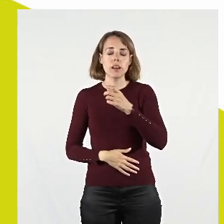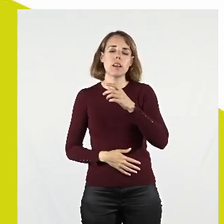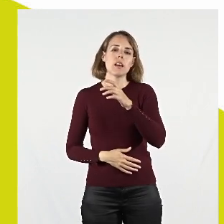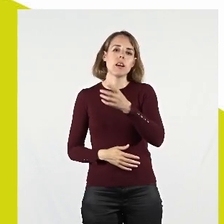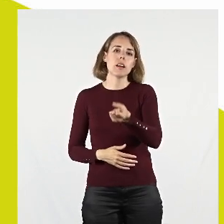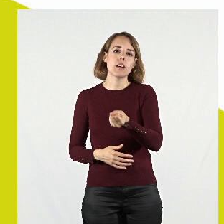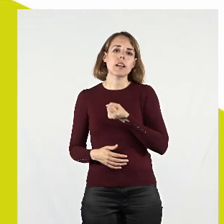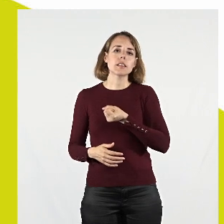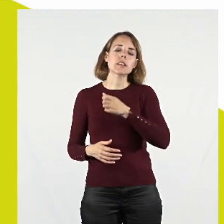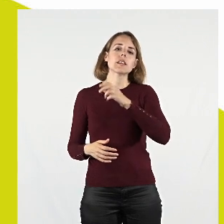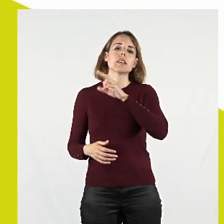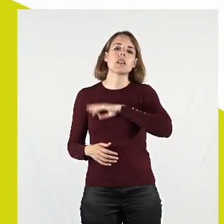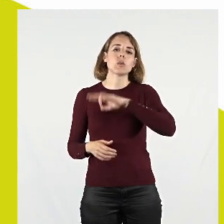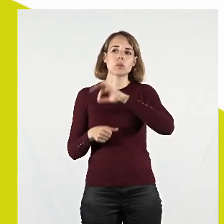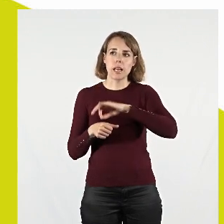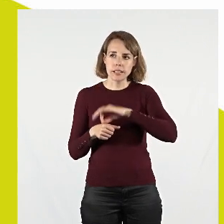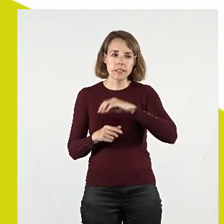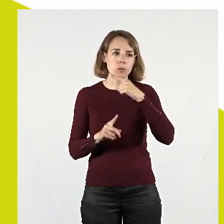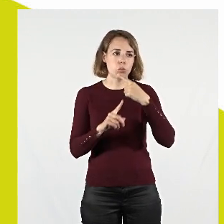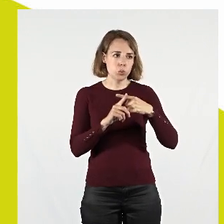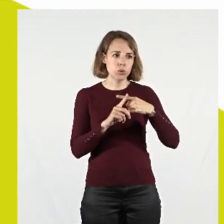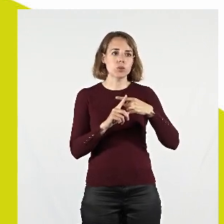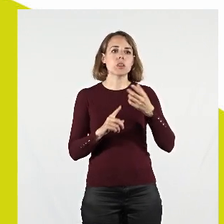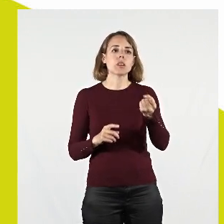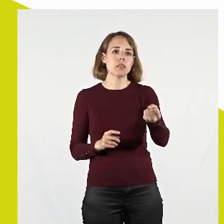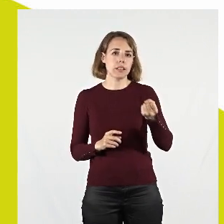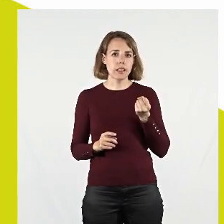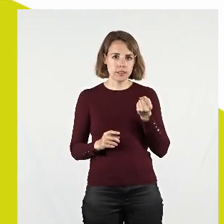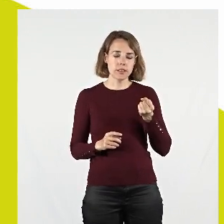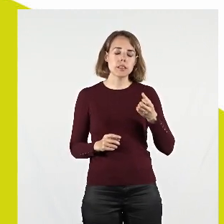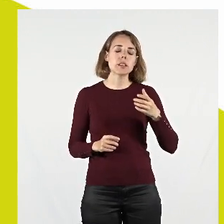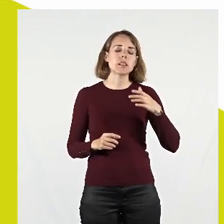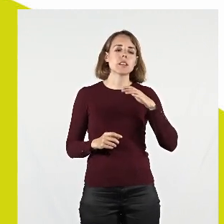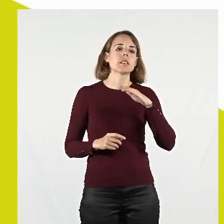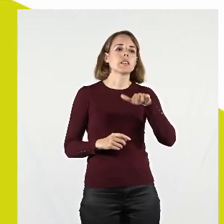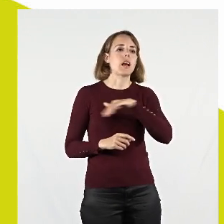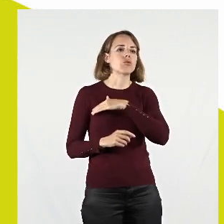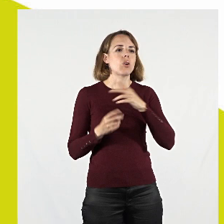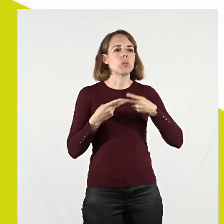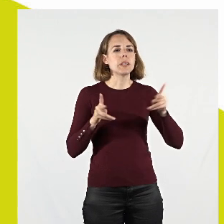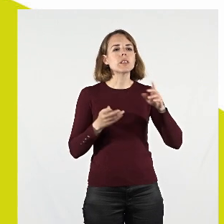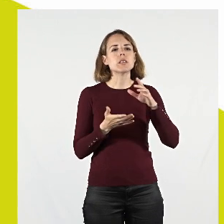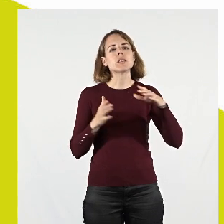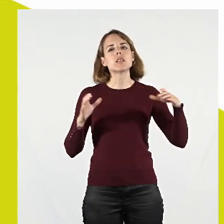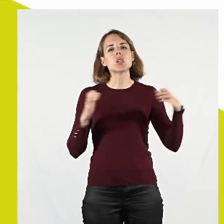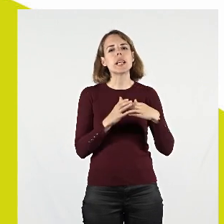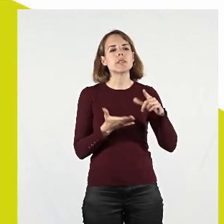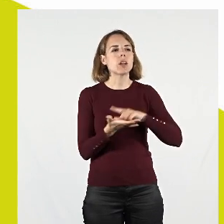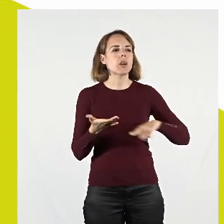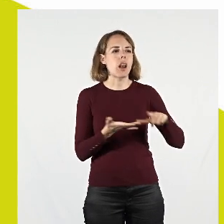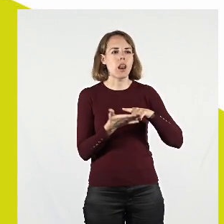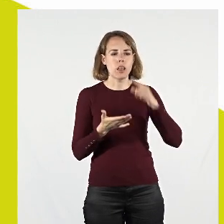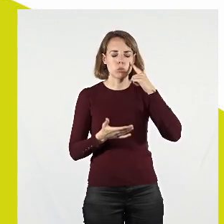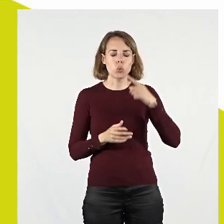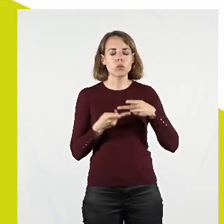retraite des agents des collectivités locales pour le secteur public, parce qu'elle nous a apporté, c'est de la technique, mais c'est important, une